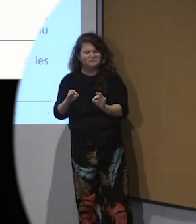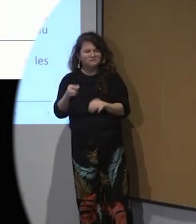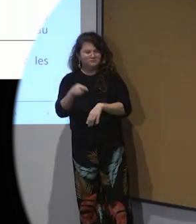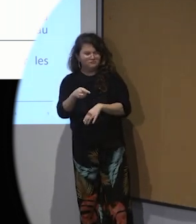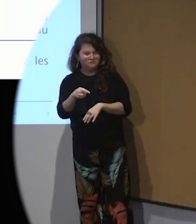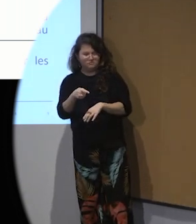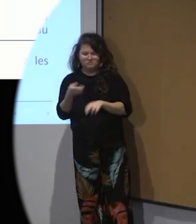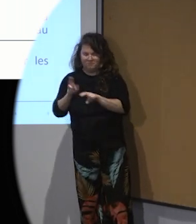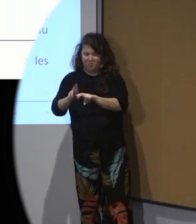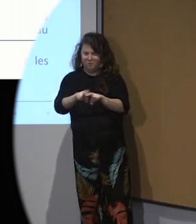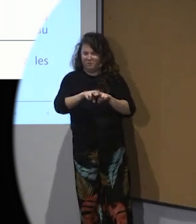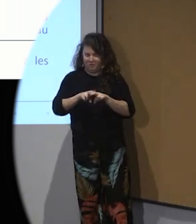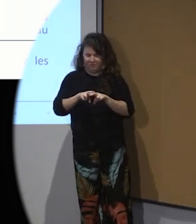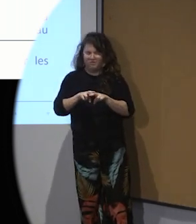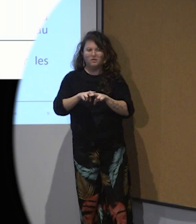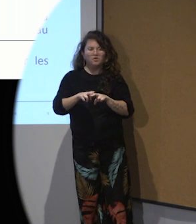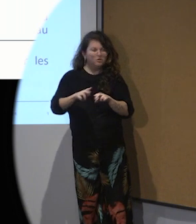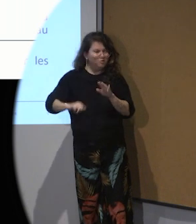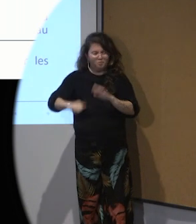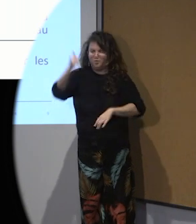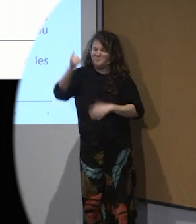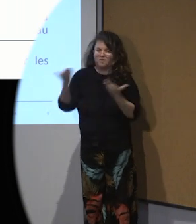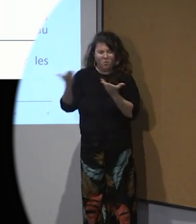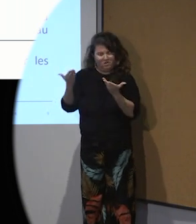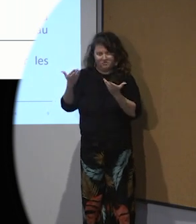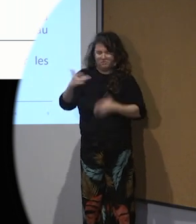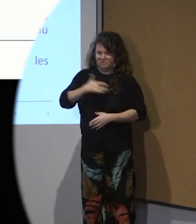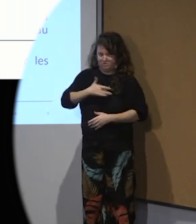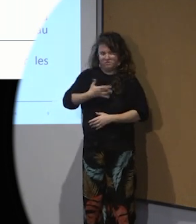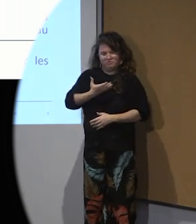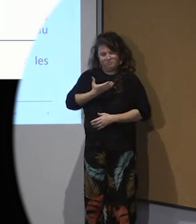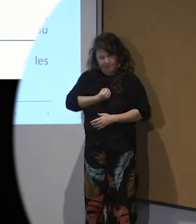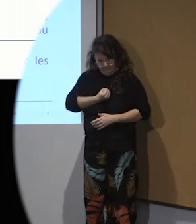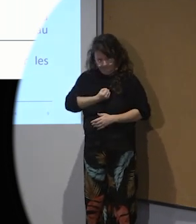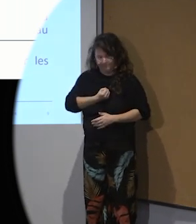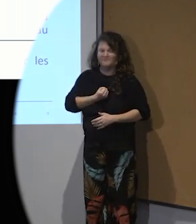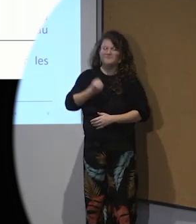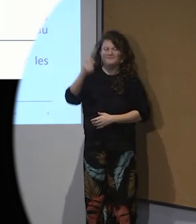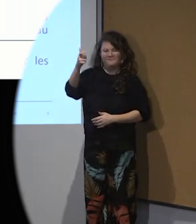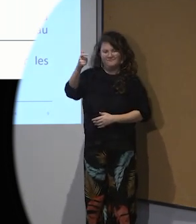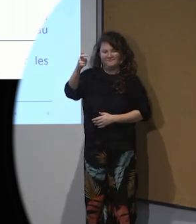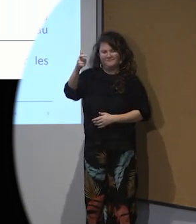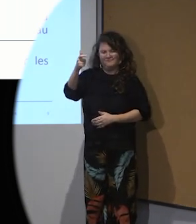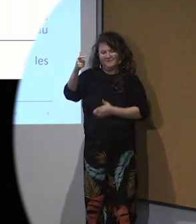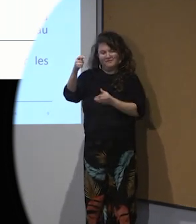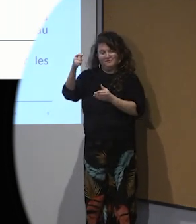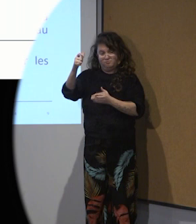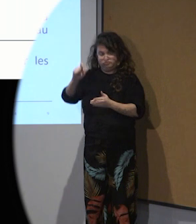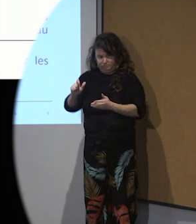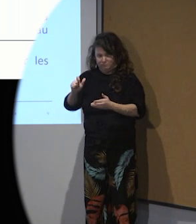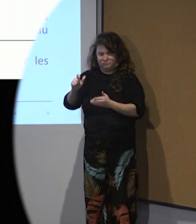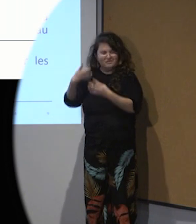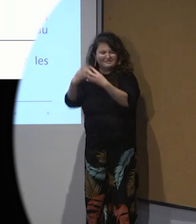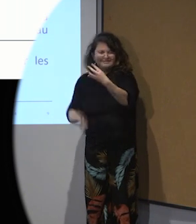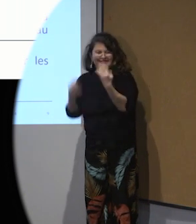maladies cardiaques restent la principale cause. Le diabète et la démence entrent dans le top 10, on